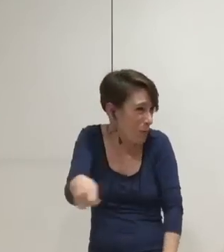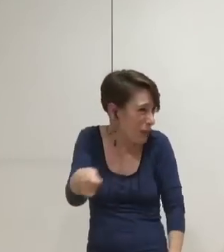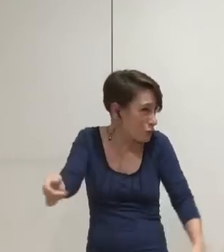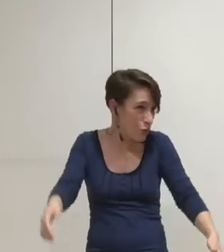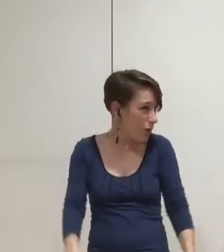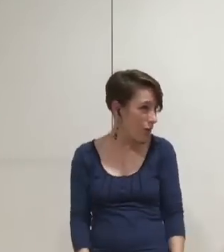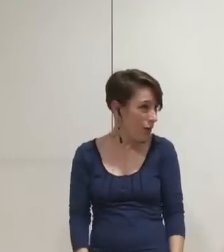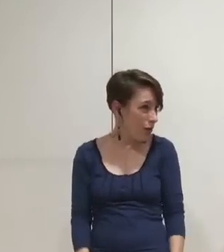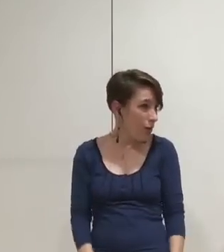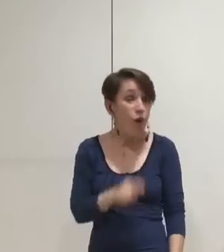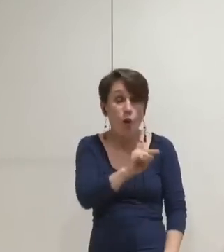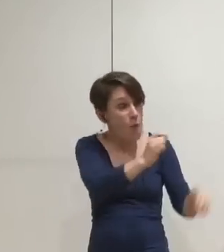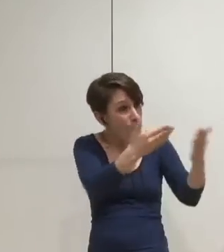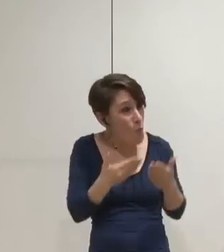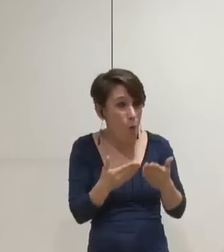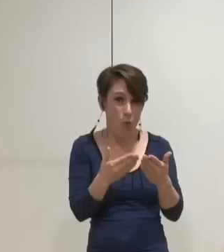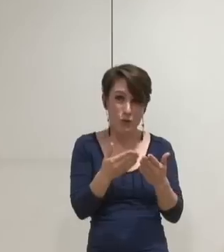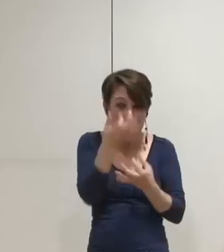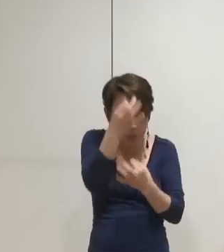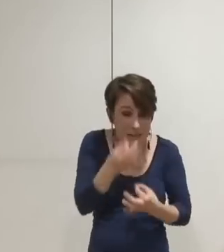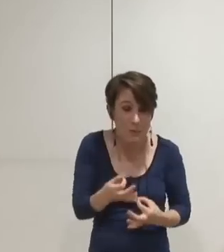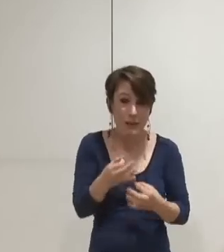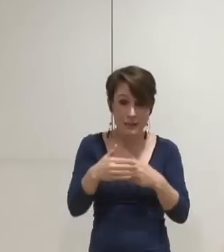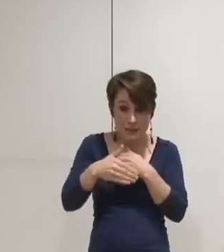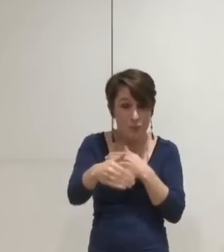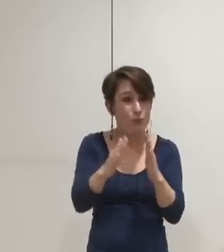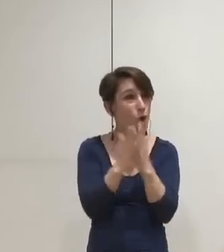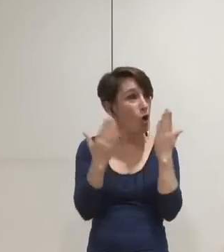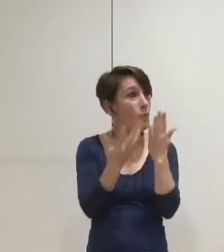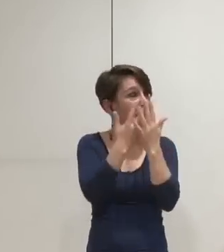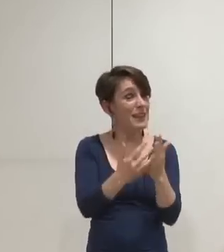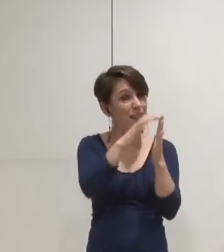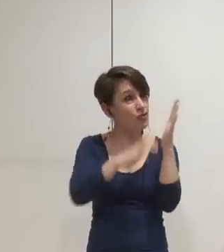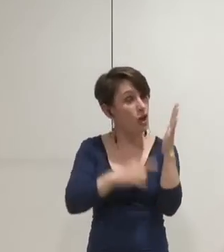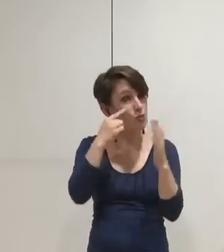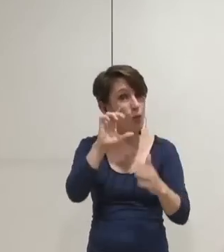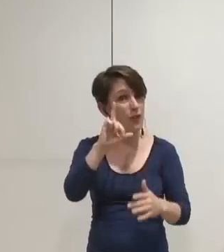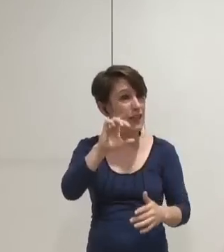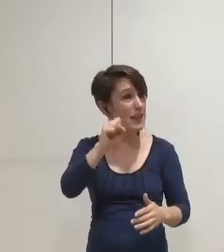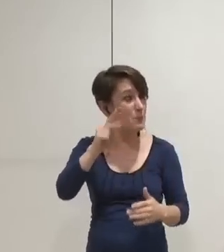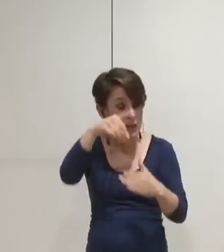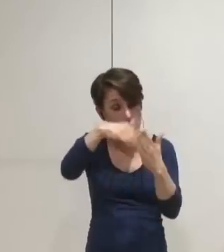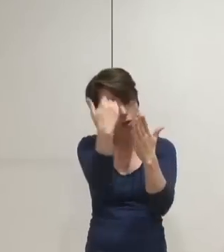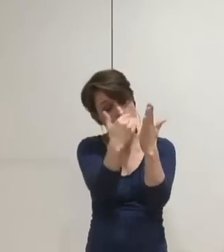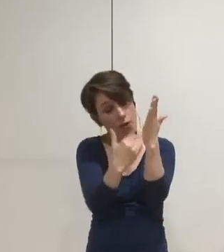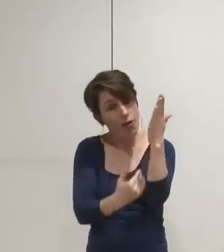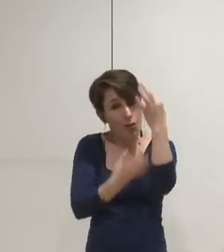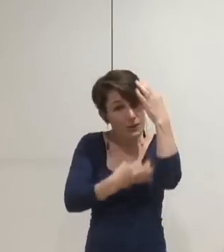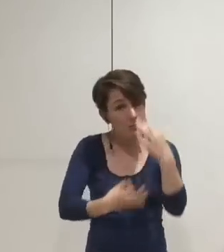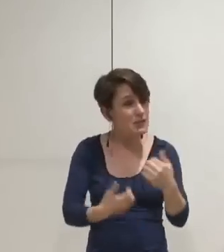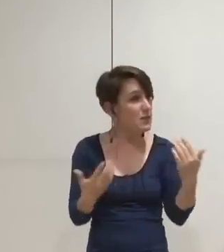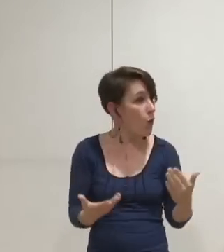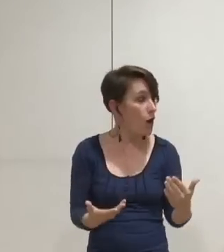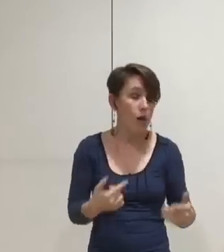proposez quelle précision pouvez-vous nous donner sur le cahier des charges de cette DSP voilà Moutte question je peux en rajouter d'autres encore mais